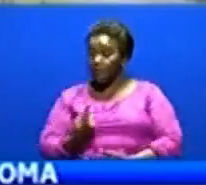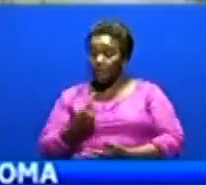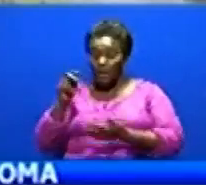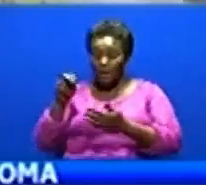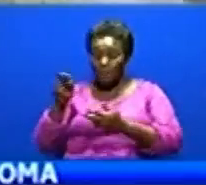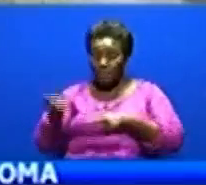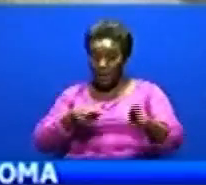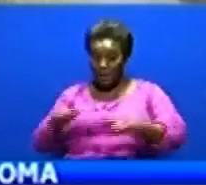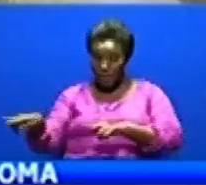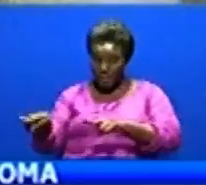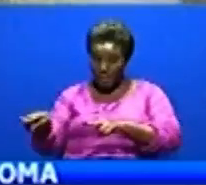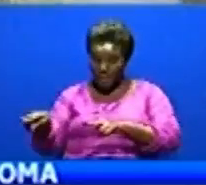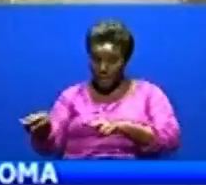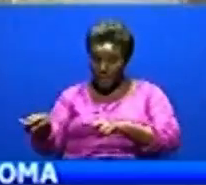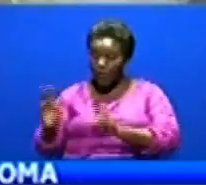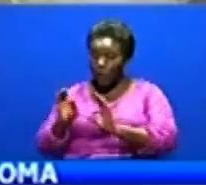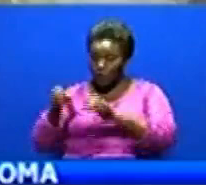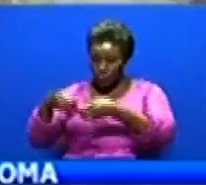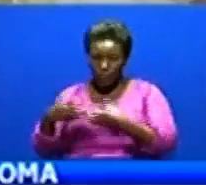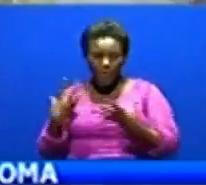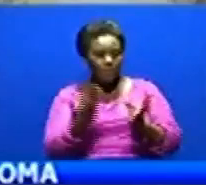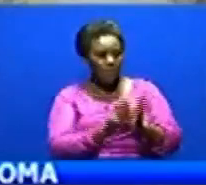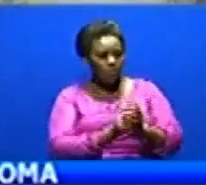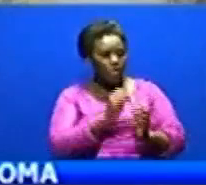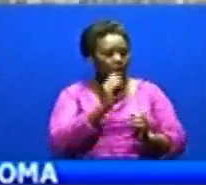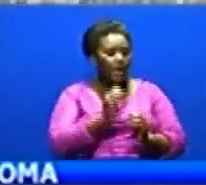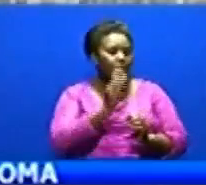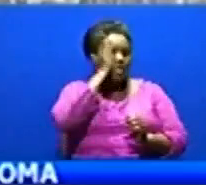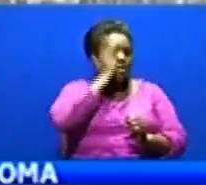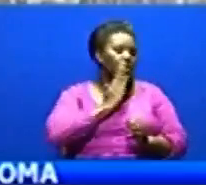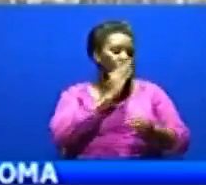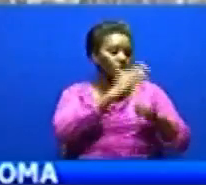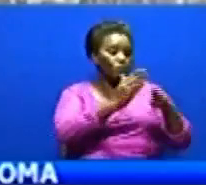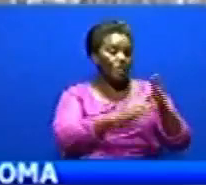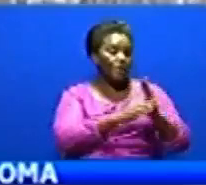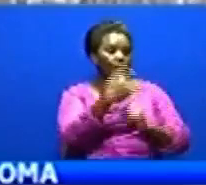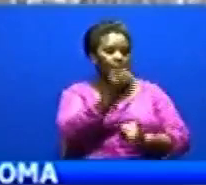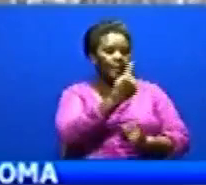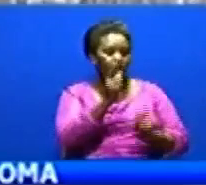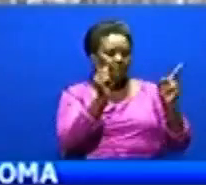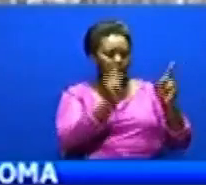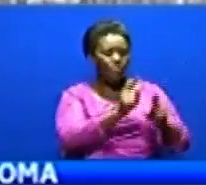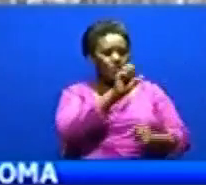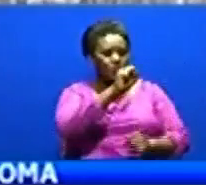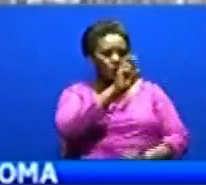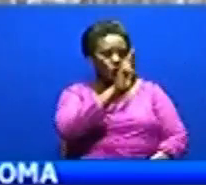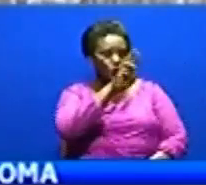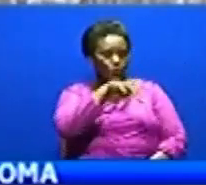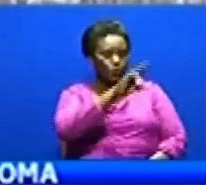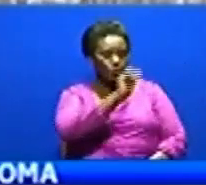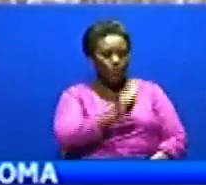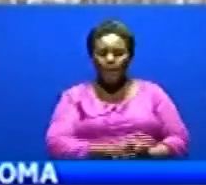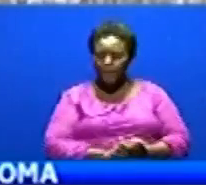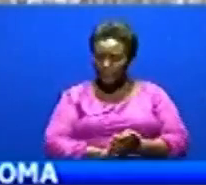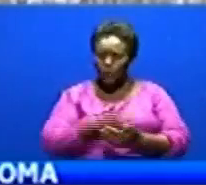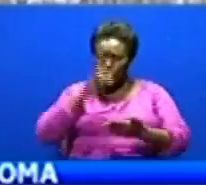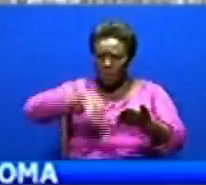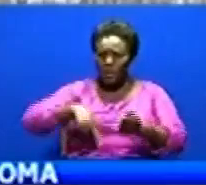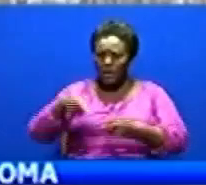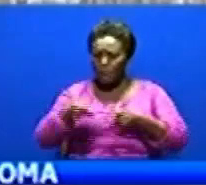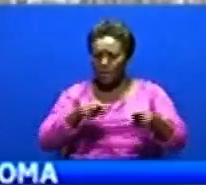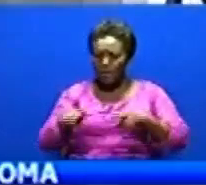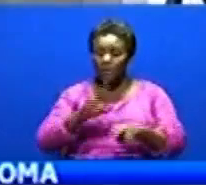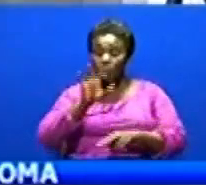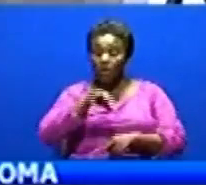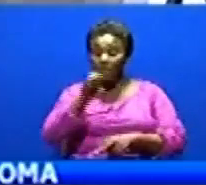na shirika la uzalishaji mali la jeshi la kujenga taifa SUMA JKT uliosainiwa mwezi Disemba mwaka 2019